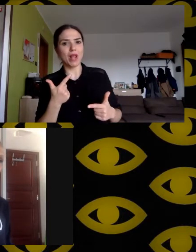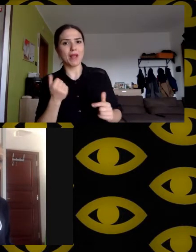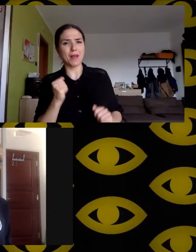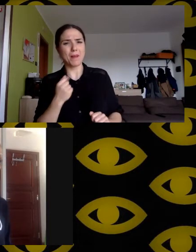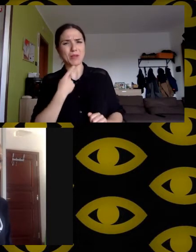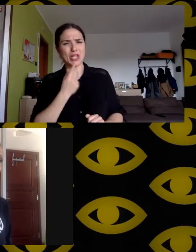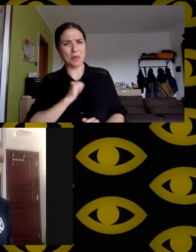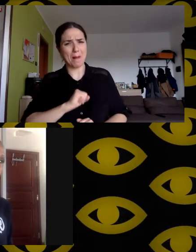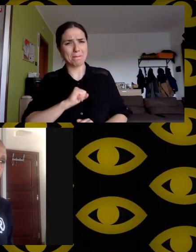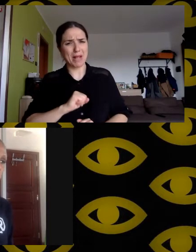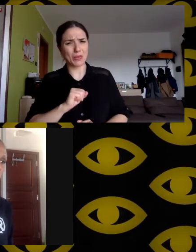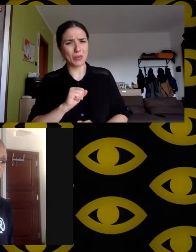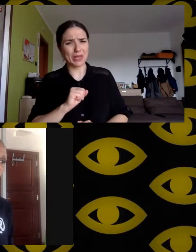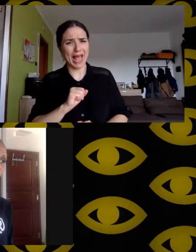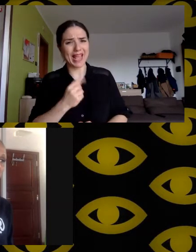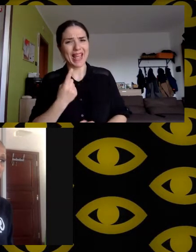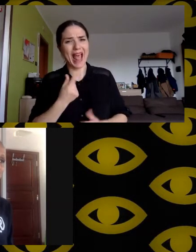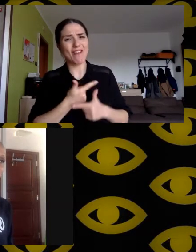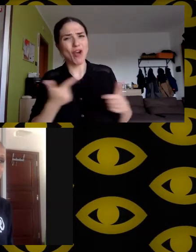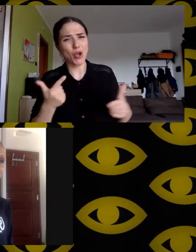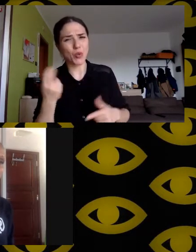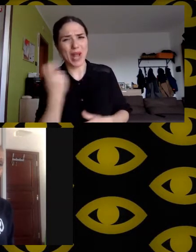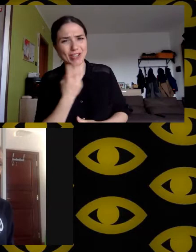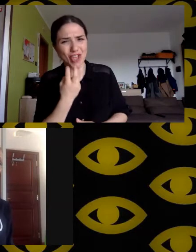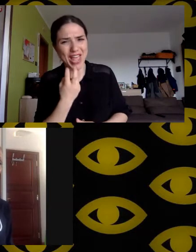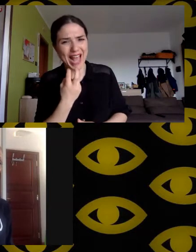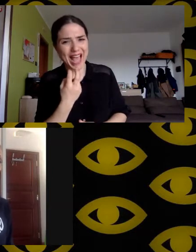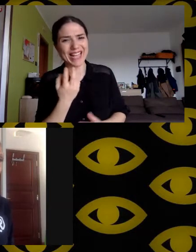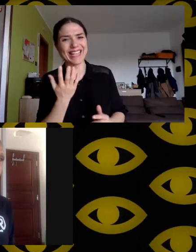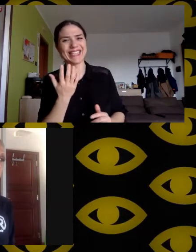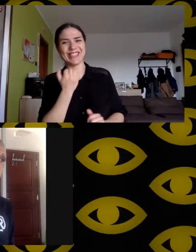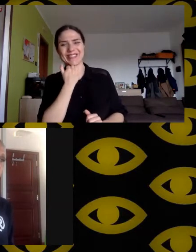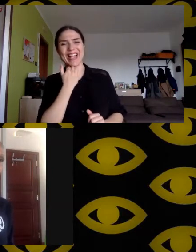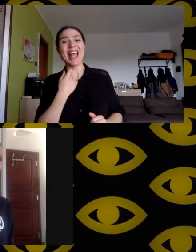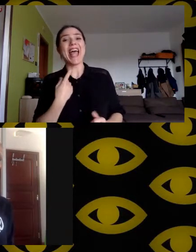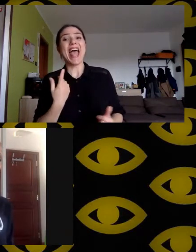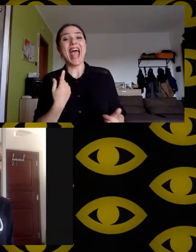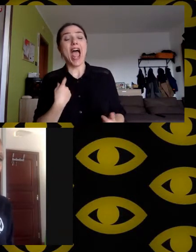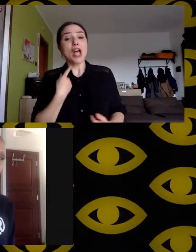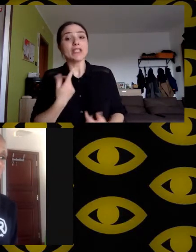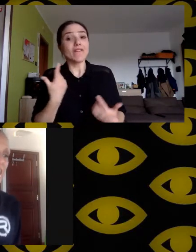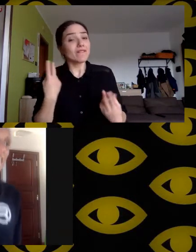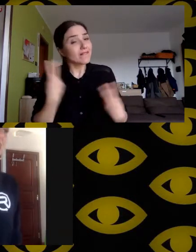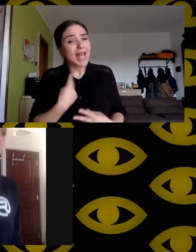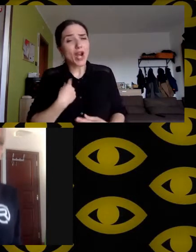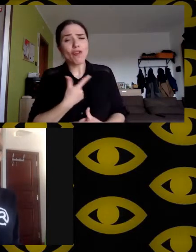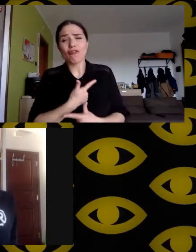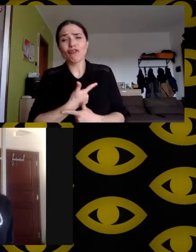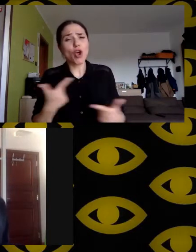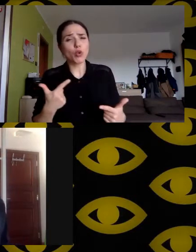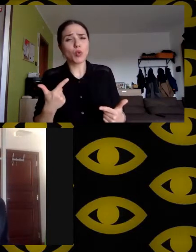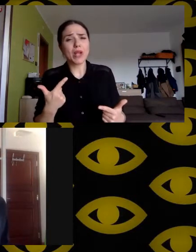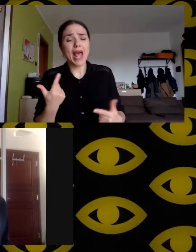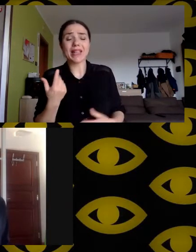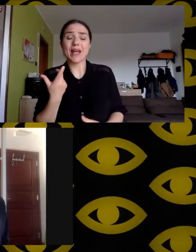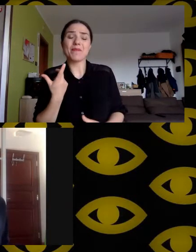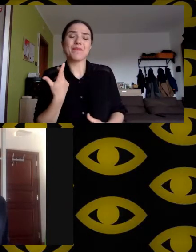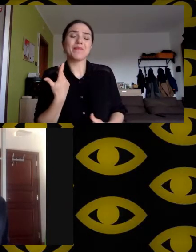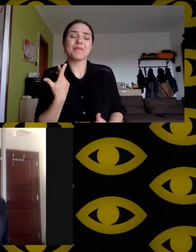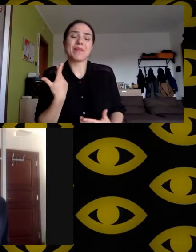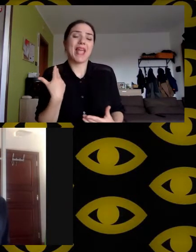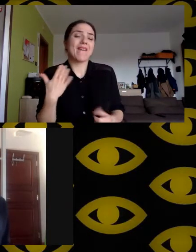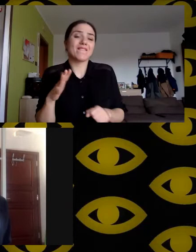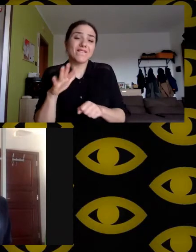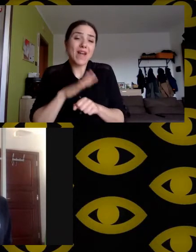battutaccia, ragazzi, la fortuna è cieca e quindi io mi sento veramente super fortunata sotto l'aspetto degli affetti, ho veramente una famiglia